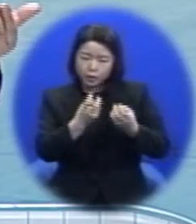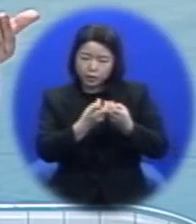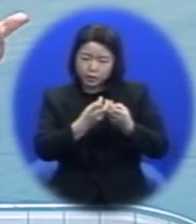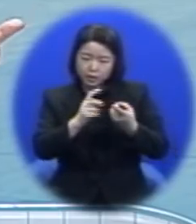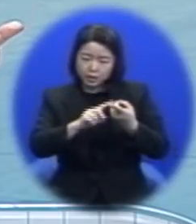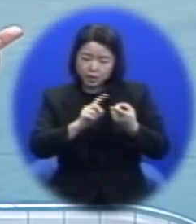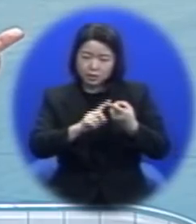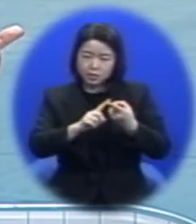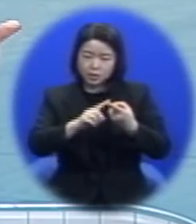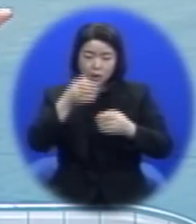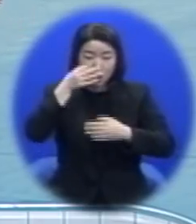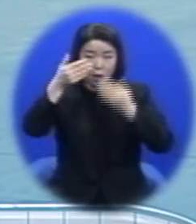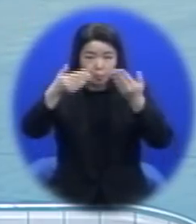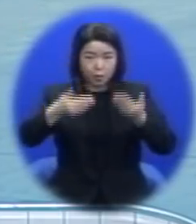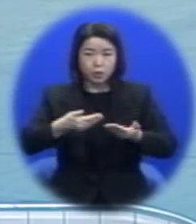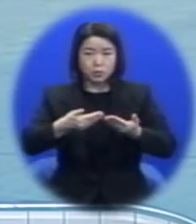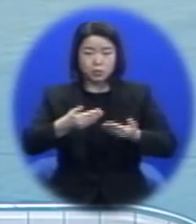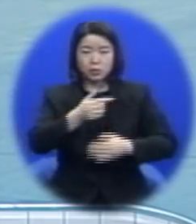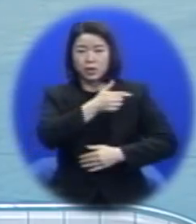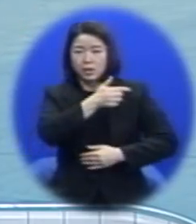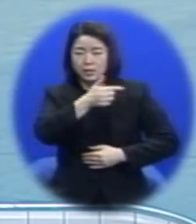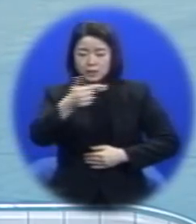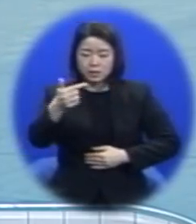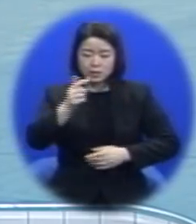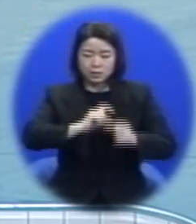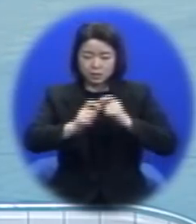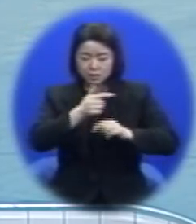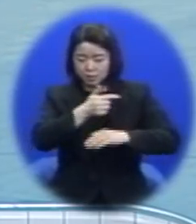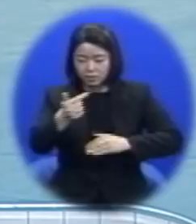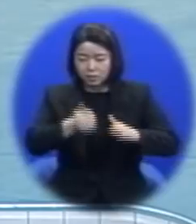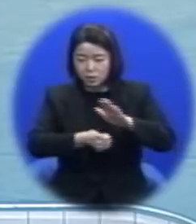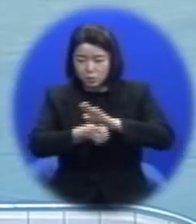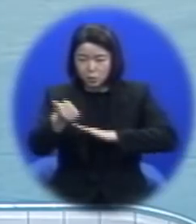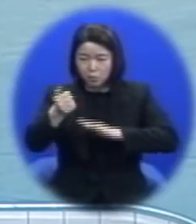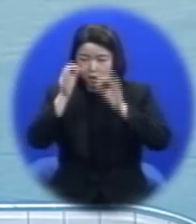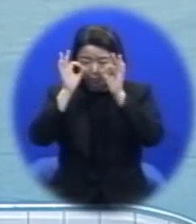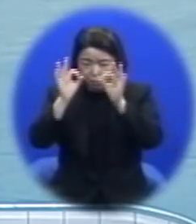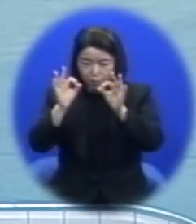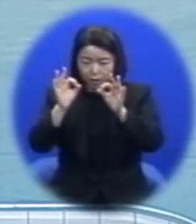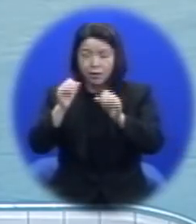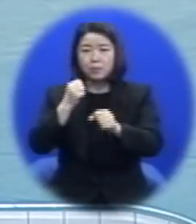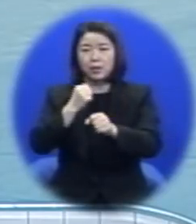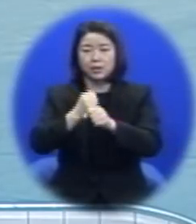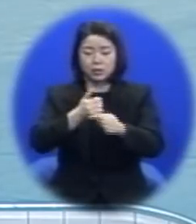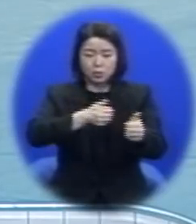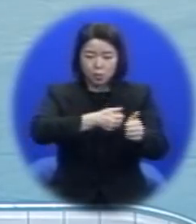큰 소망의 눈이 뜨이게 그렇게 하시면서 고난을 이기게 하십니다.